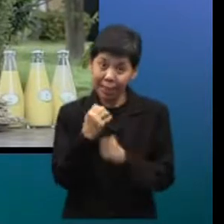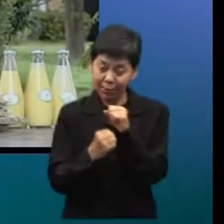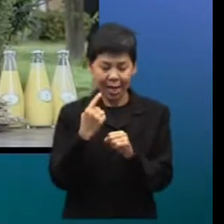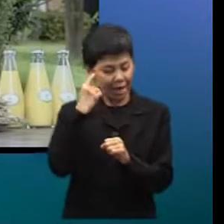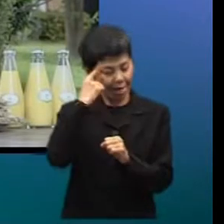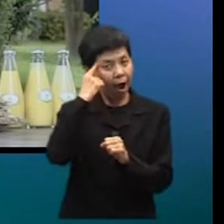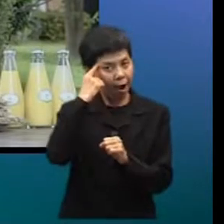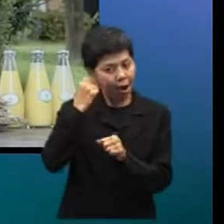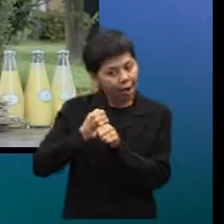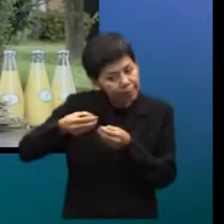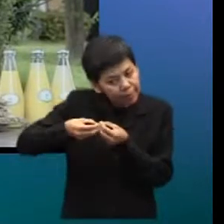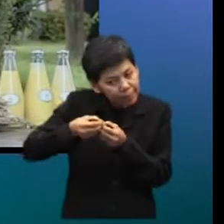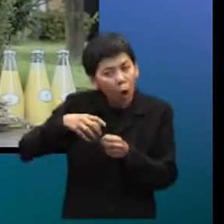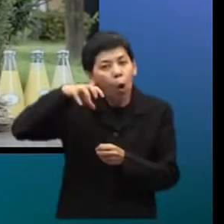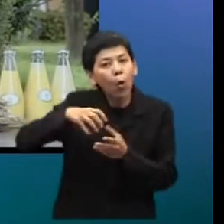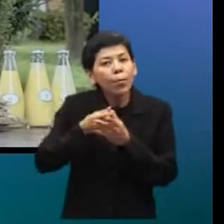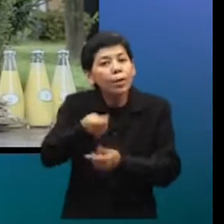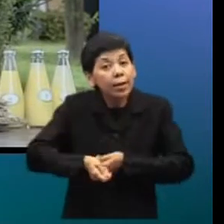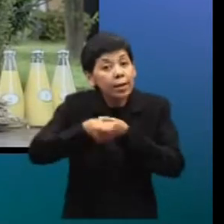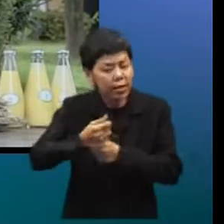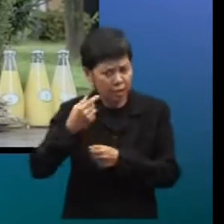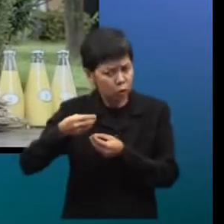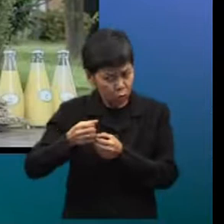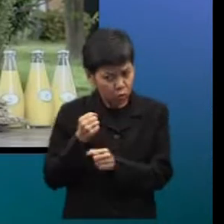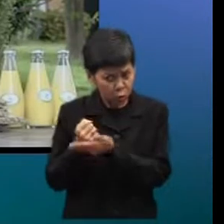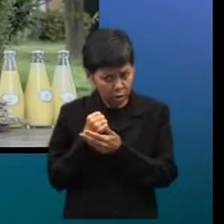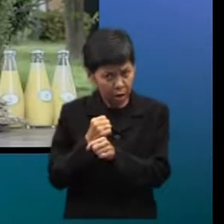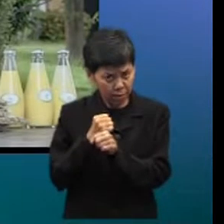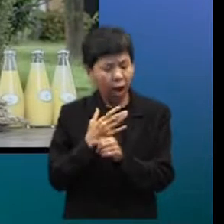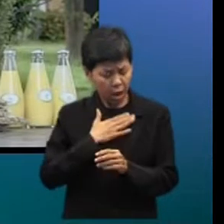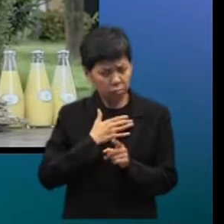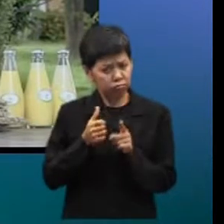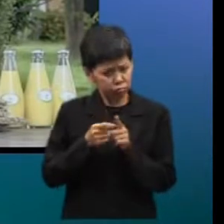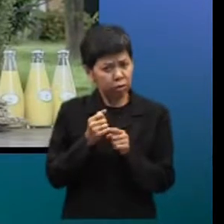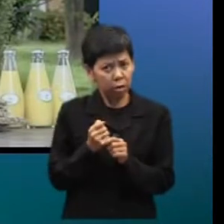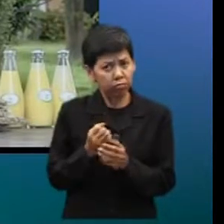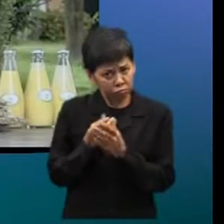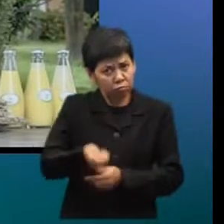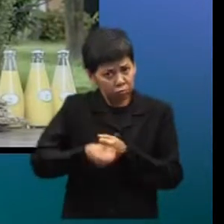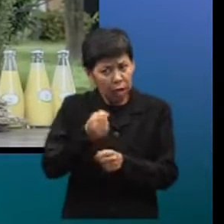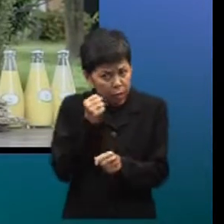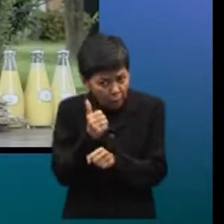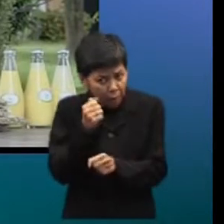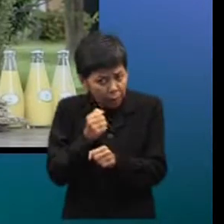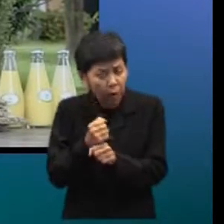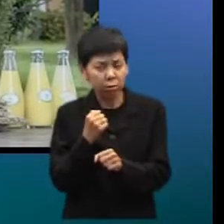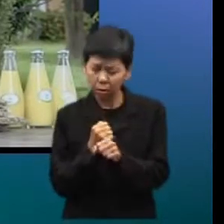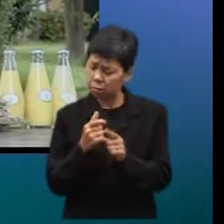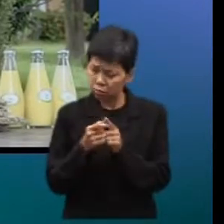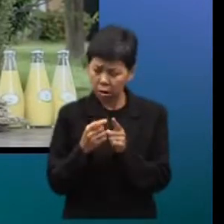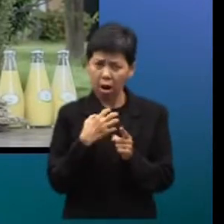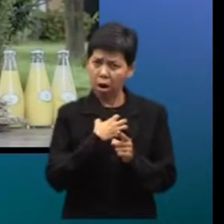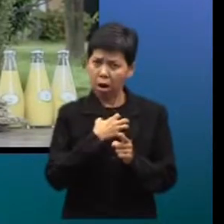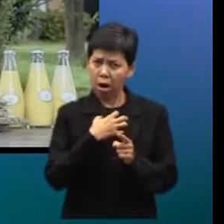ได้วางแผนกับทางกรมส่งเสริมการเกษตรนะคะช่วยว่าโอเคเราจะทำออกน้ำนมข้าวโพดแล้วนะช่วยปลูกวัตถุดิบตอนนี้จะได้ไม่ขาดน